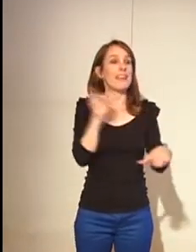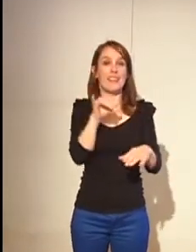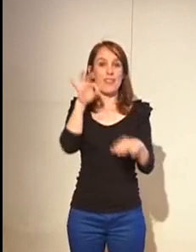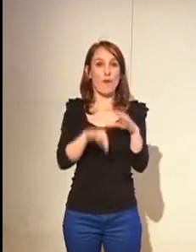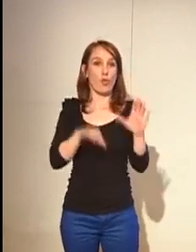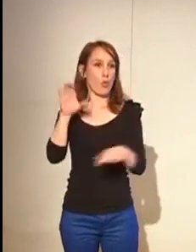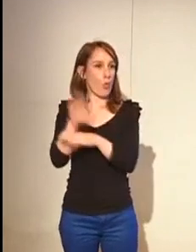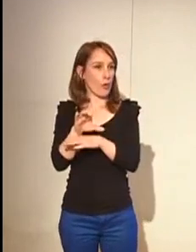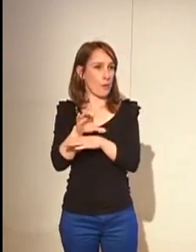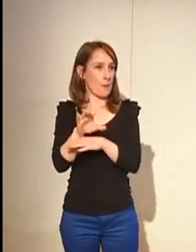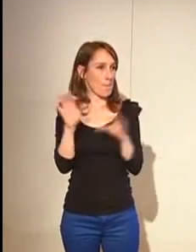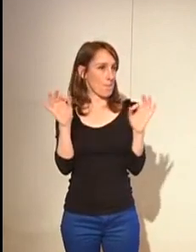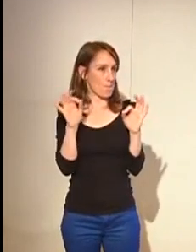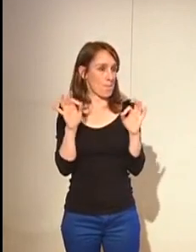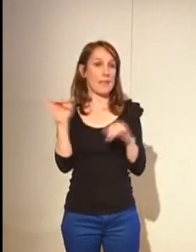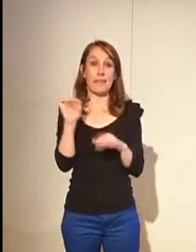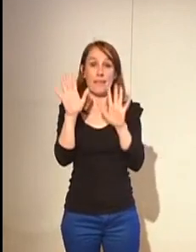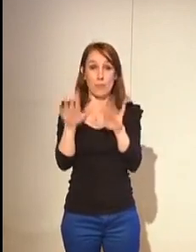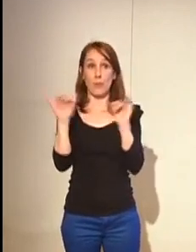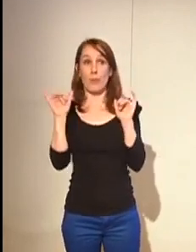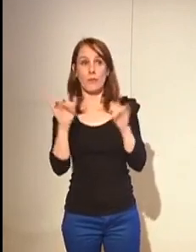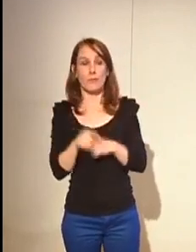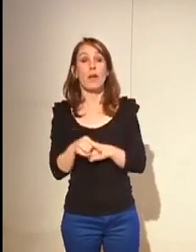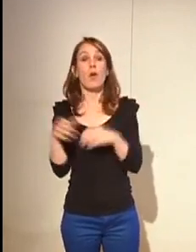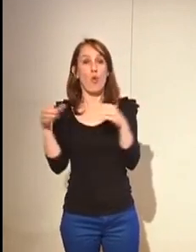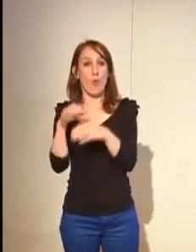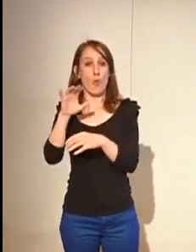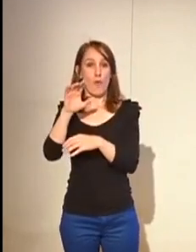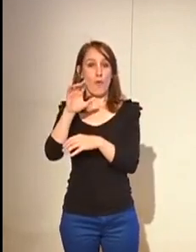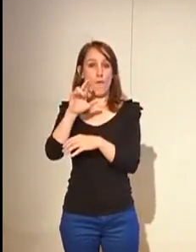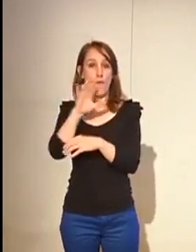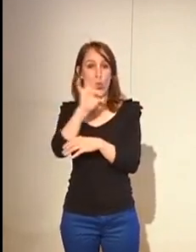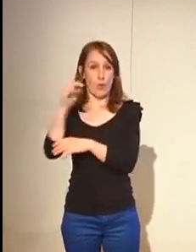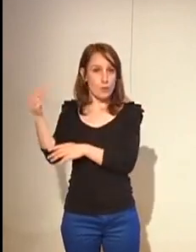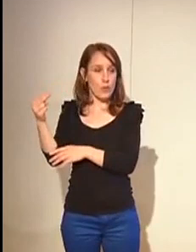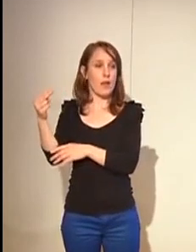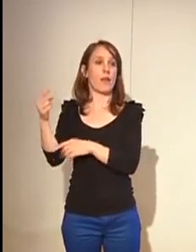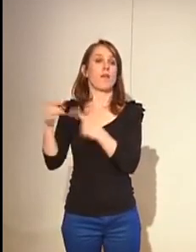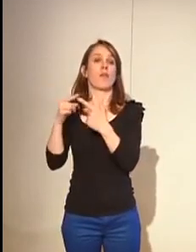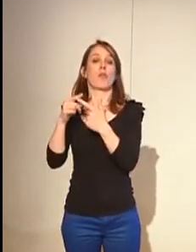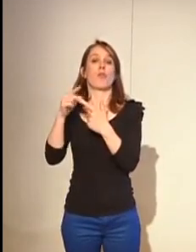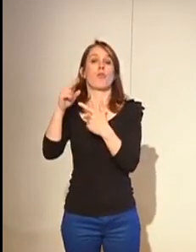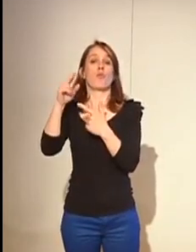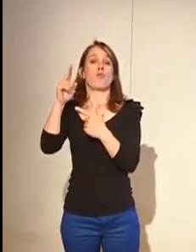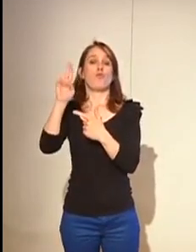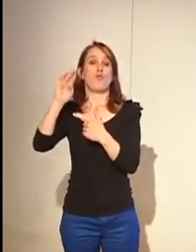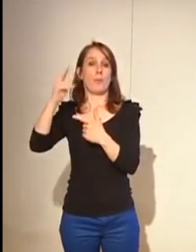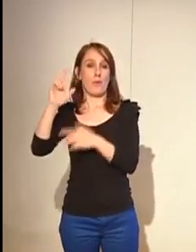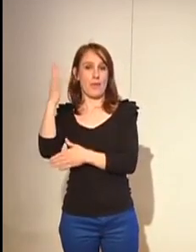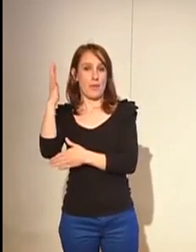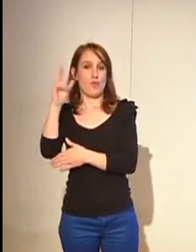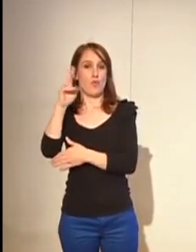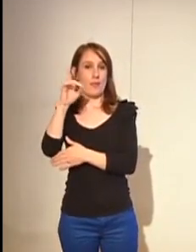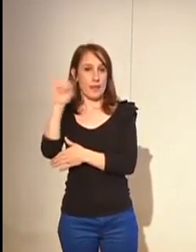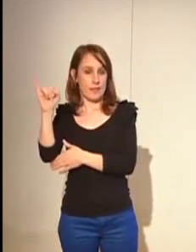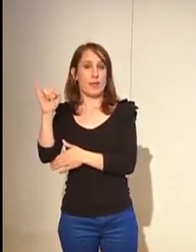qui s'abstient sur cette délibération donc les groupes frond national groupe umpudi société civile et le groupe rassemblement de